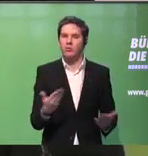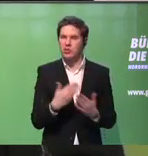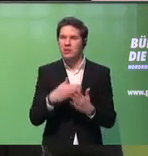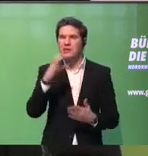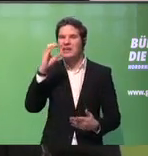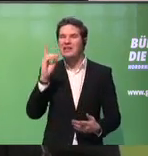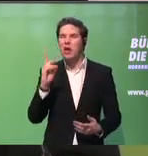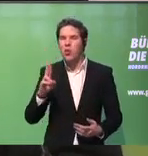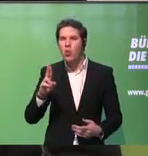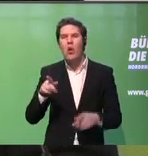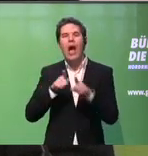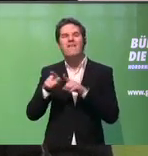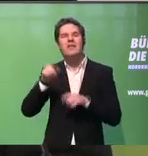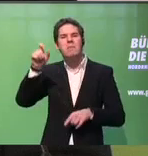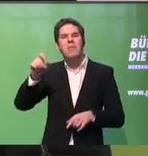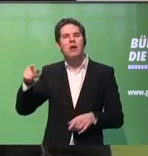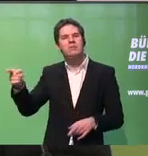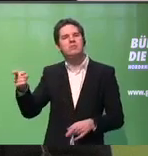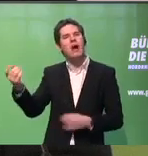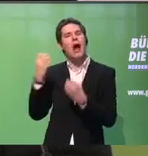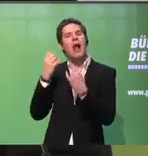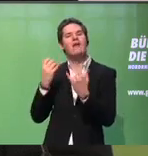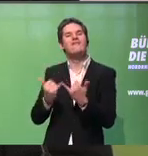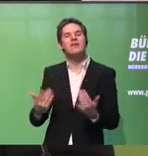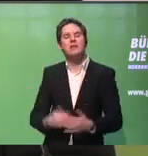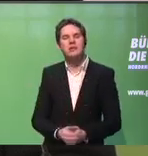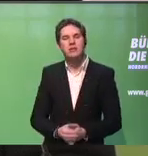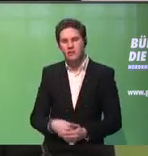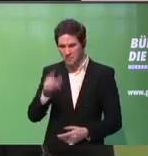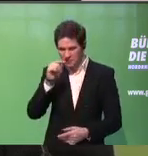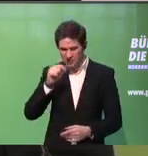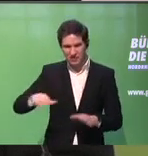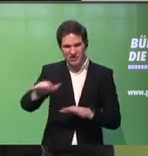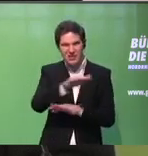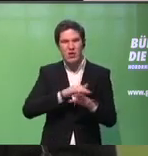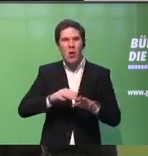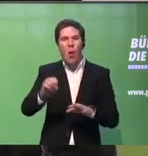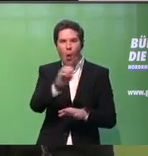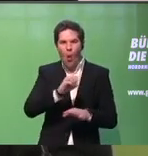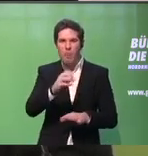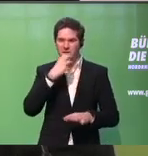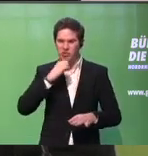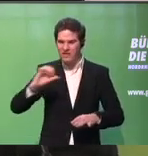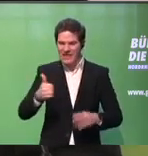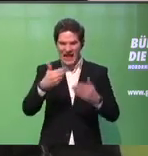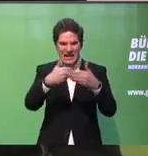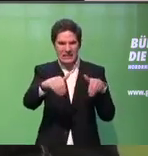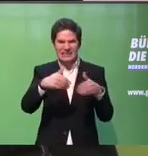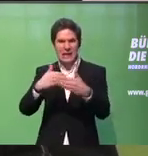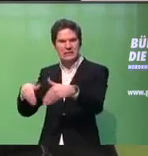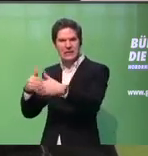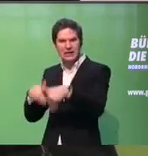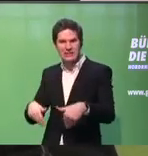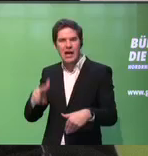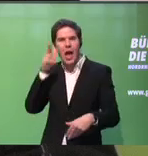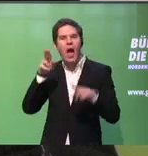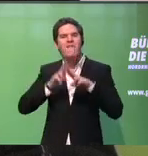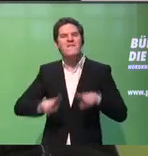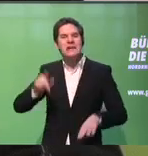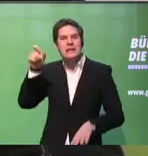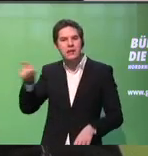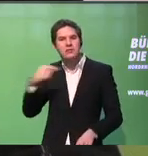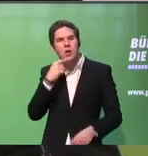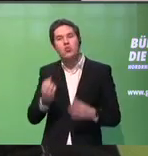FDP erklären wollen, mit einer Rhetorik, die Grenzen innerhalb Europas wieder abschotten will, wie Herr Friedrich, der von neuen Grenzkontrollen